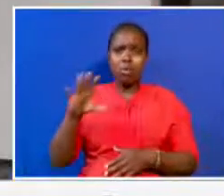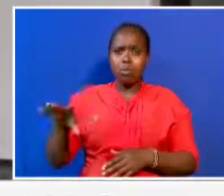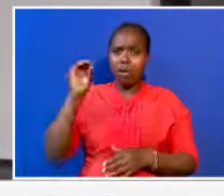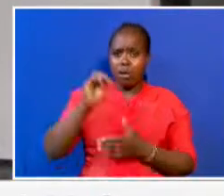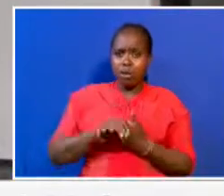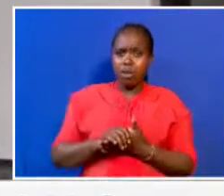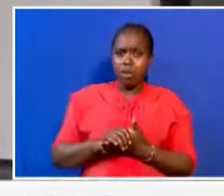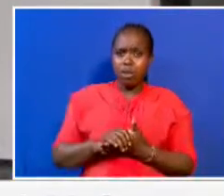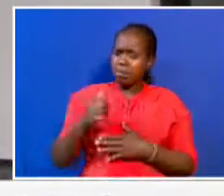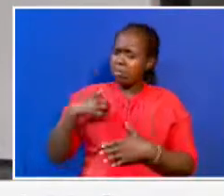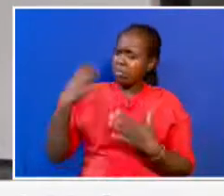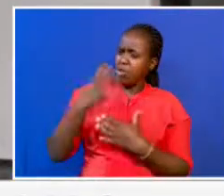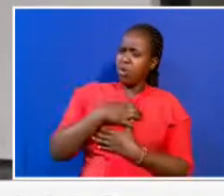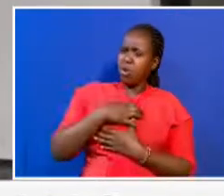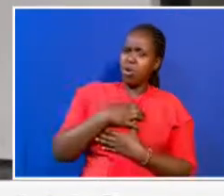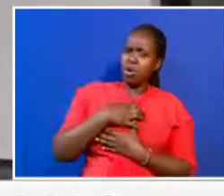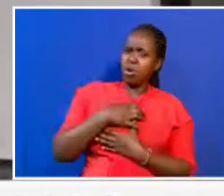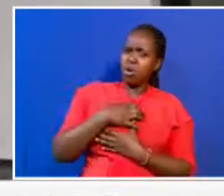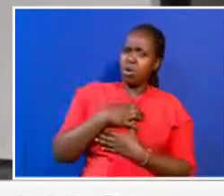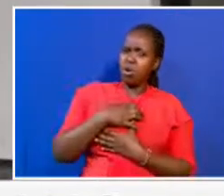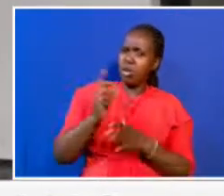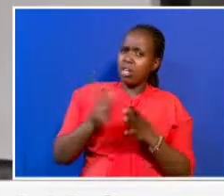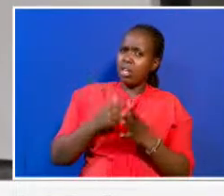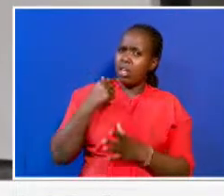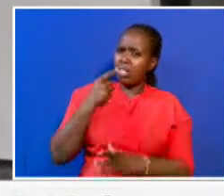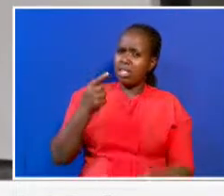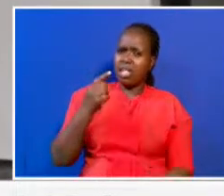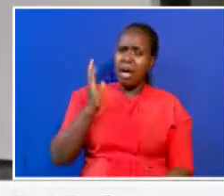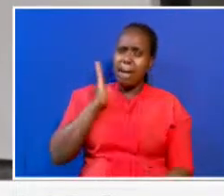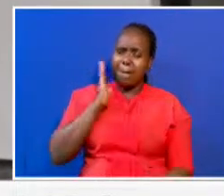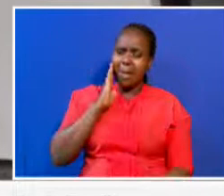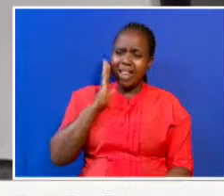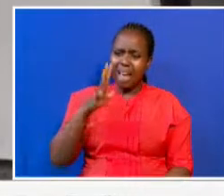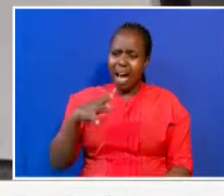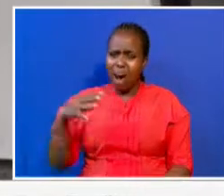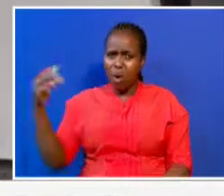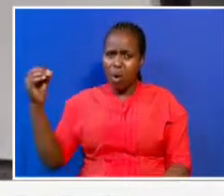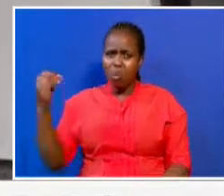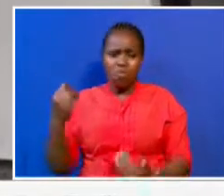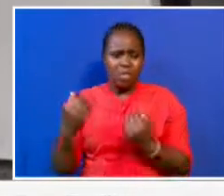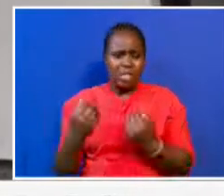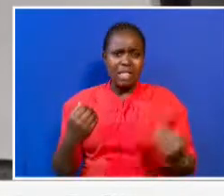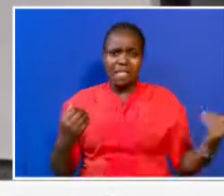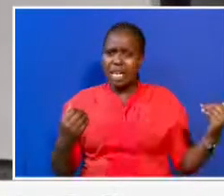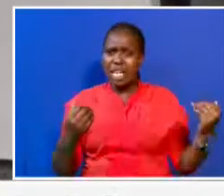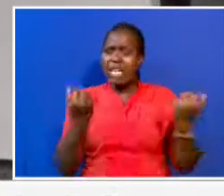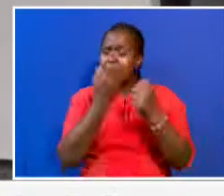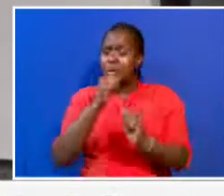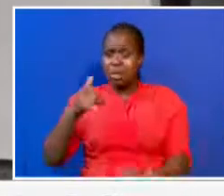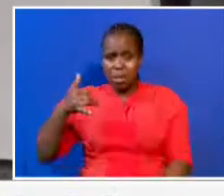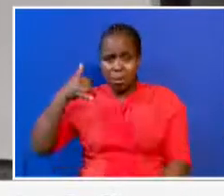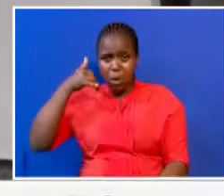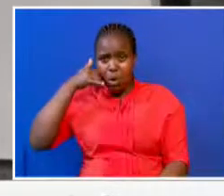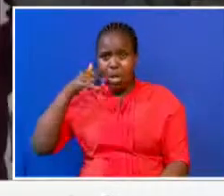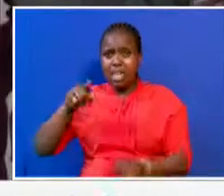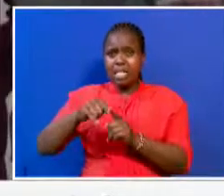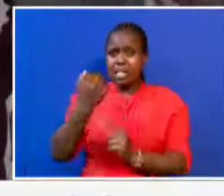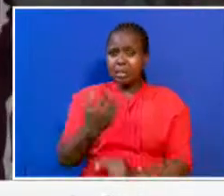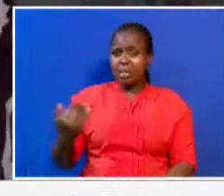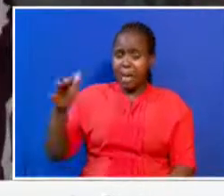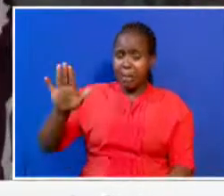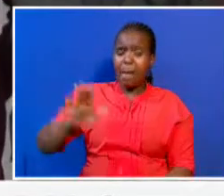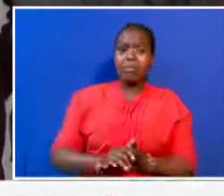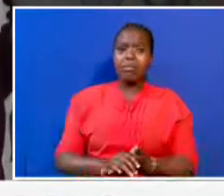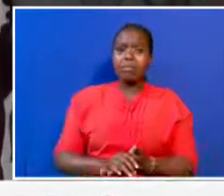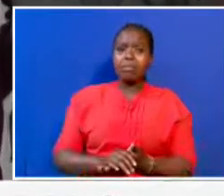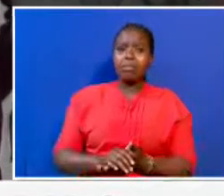3 nikasema hapana. Na nikasema na huyu mama bila alienda jamani. Mtoto haizi atapiga simu na ni mtoto wake.